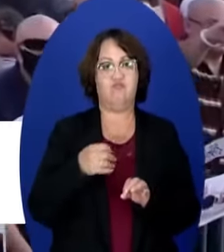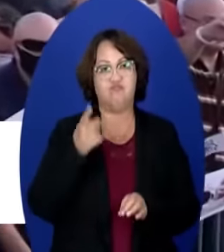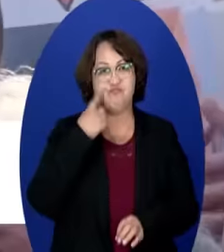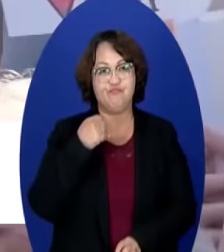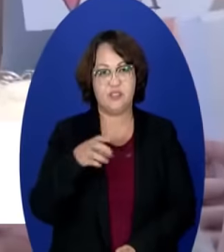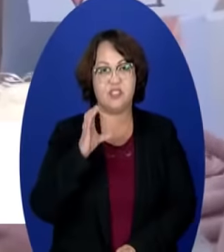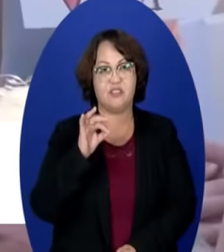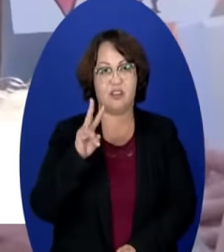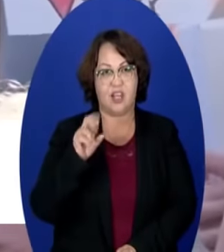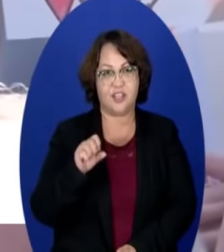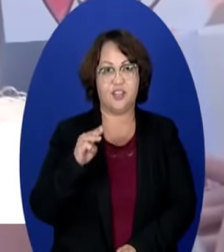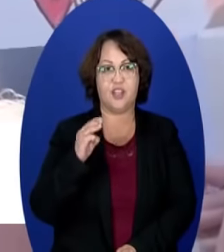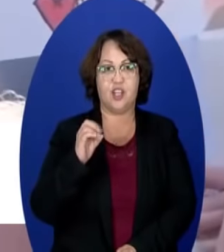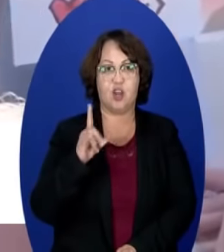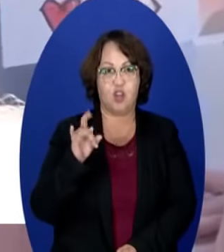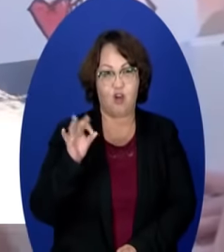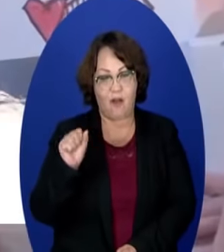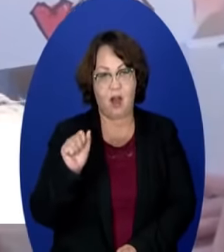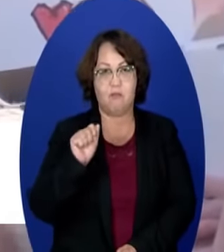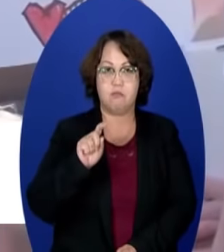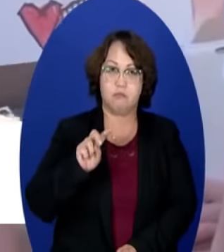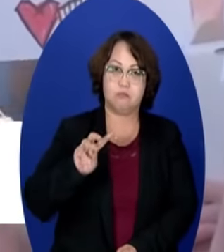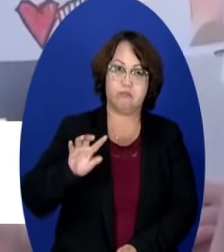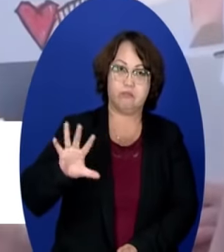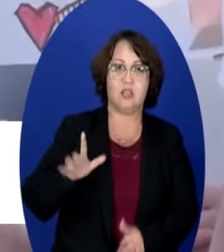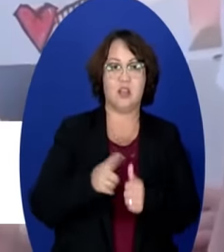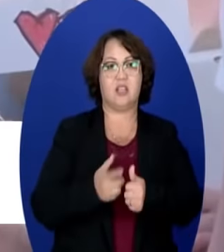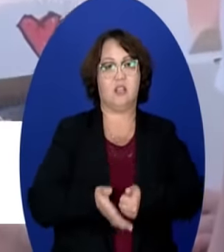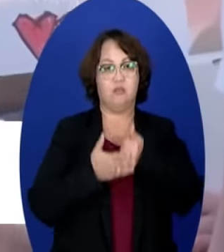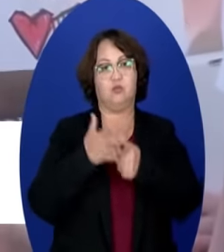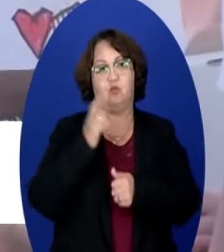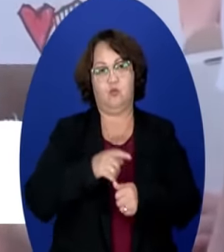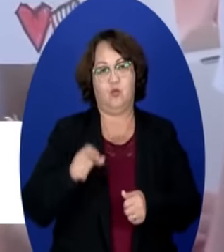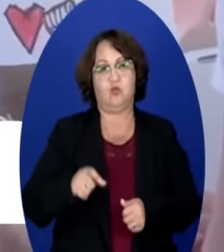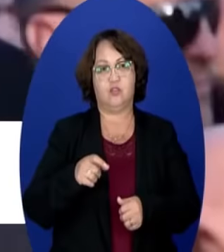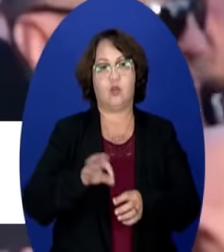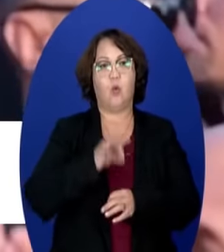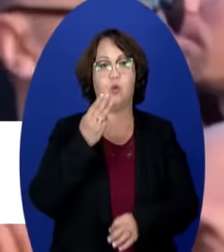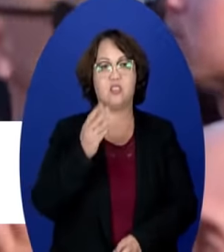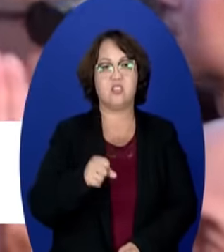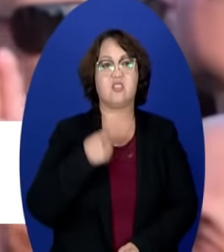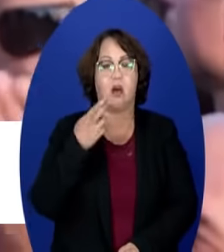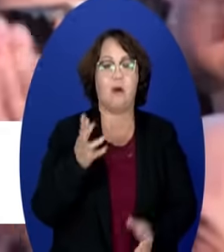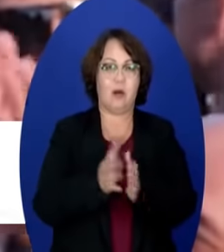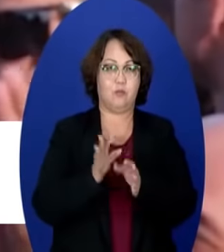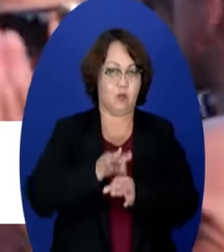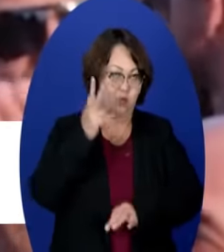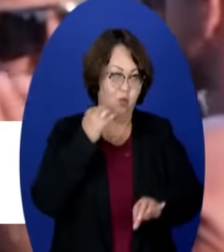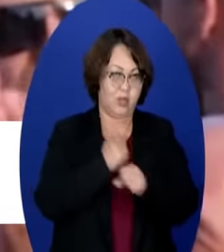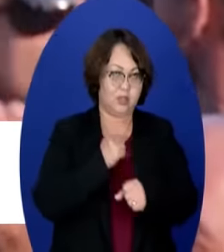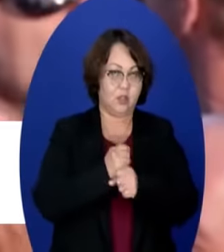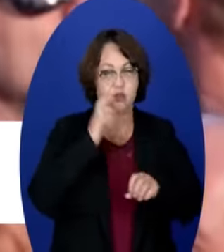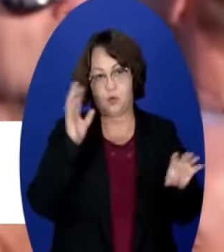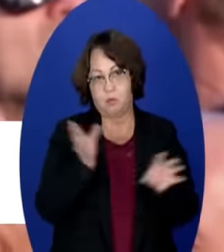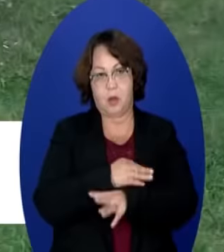дэвшигчид болох Виктор Бабарико, Валера Цепкала, Мария Колесникова нарын штабынхантай хамтран сонгуулийн мэд арга хэмжээнүүдийг